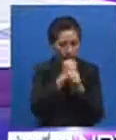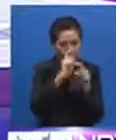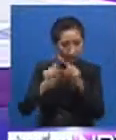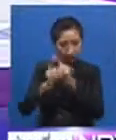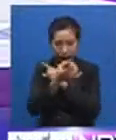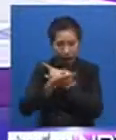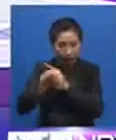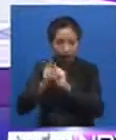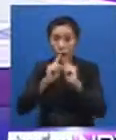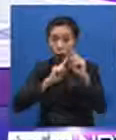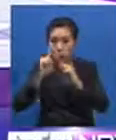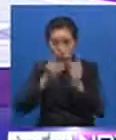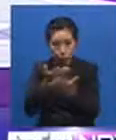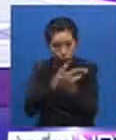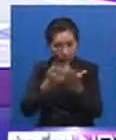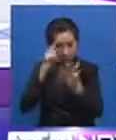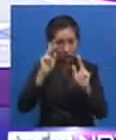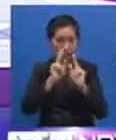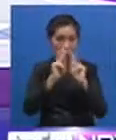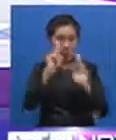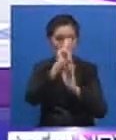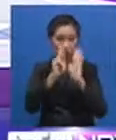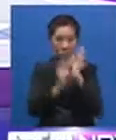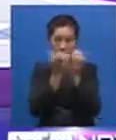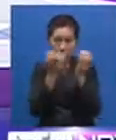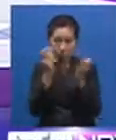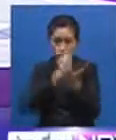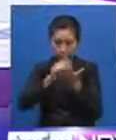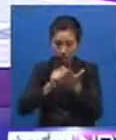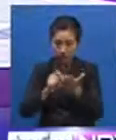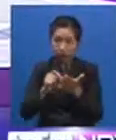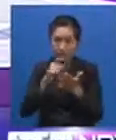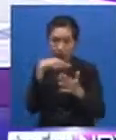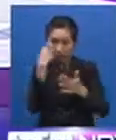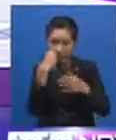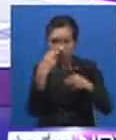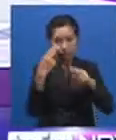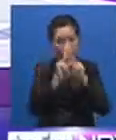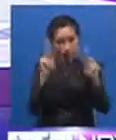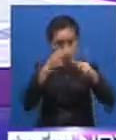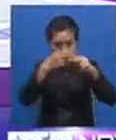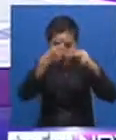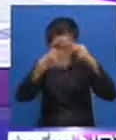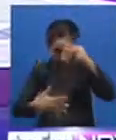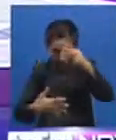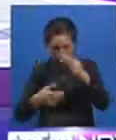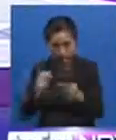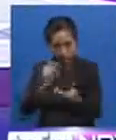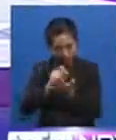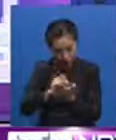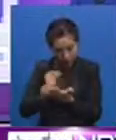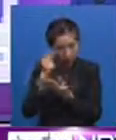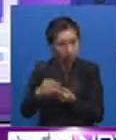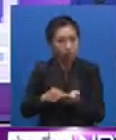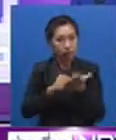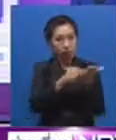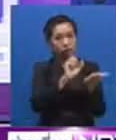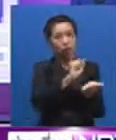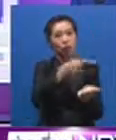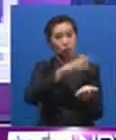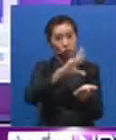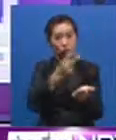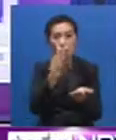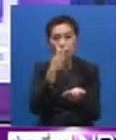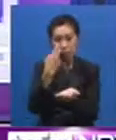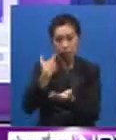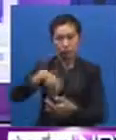ารายชื่อคณะกรรมาธิการยกร่างรัฐธรรมนูญเพื่อเสนอต่อประธานสภาปฏิรูปแห่งชาติคุณปวีณาฟักทองรายงานสดจาก